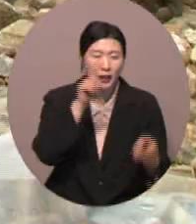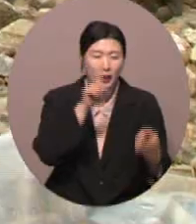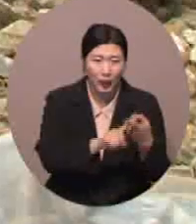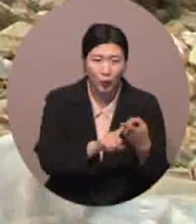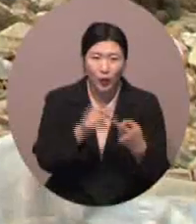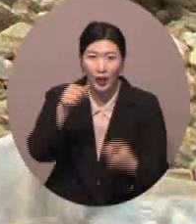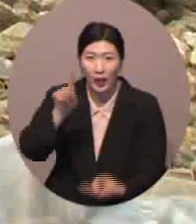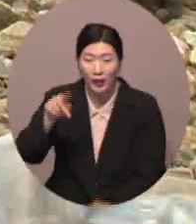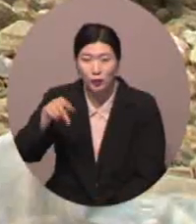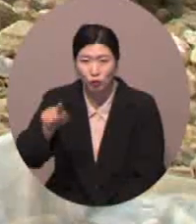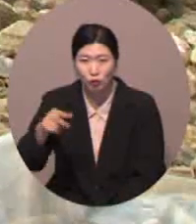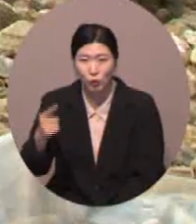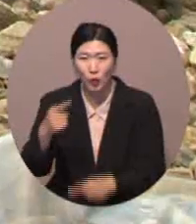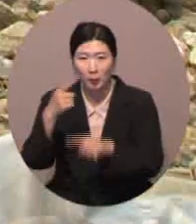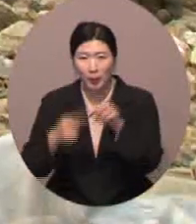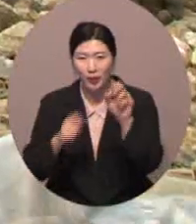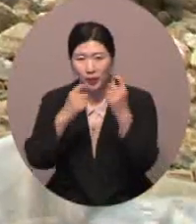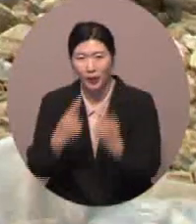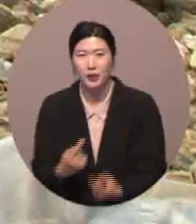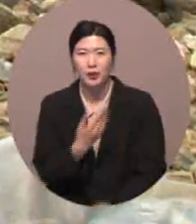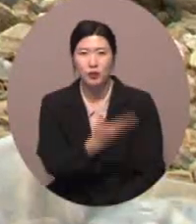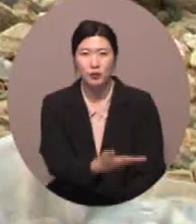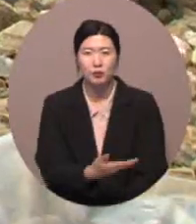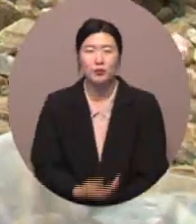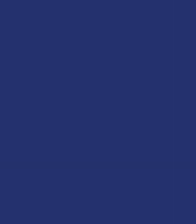절반을 감면할 예정입니다